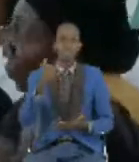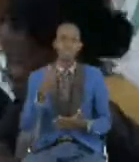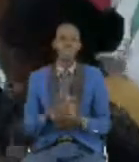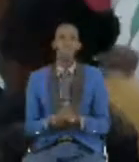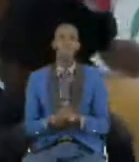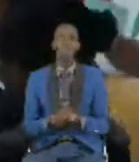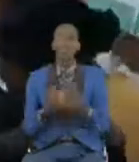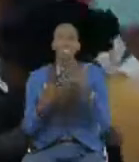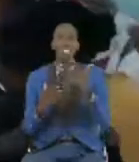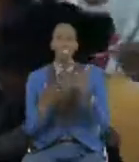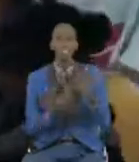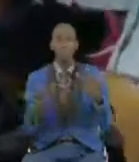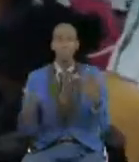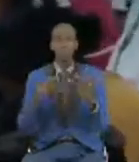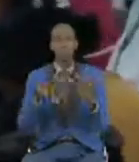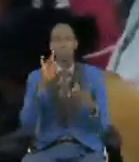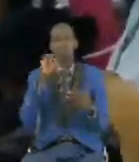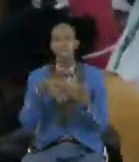Il y a trois choses à considérer.